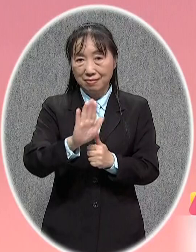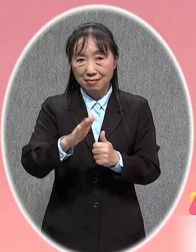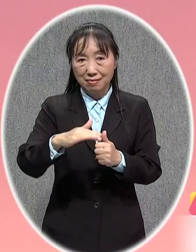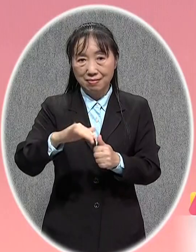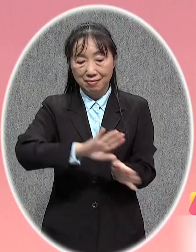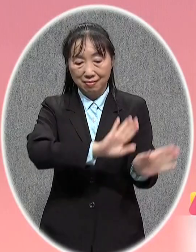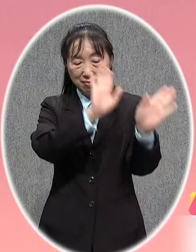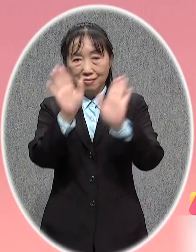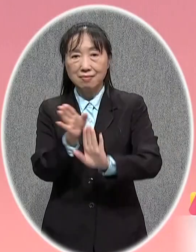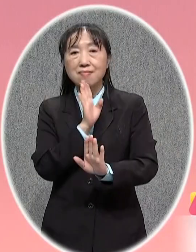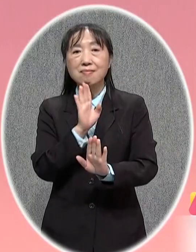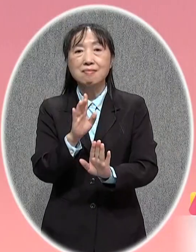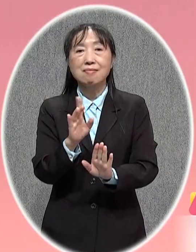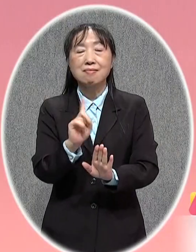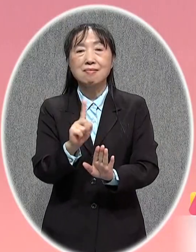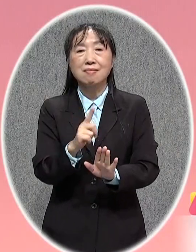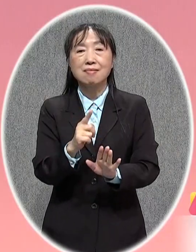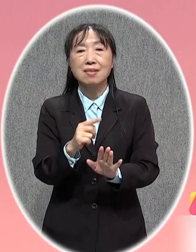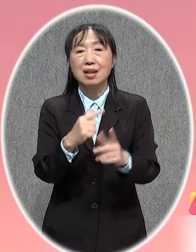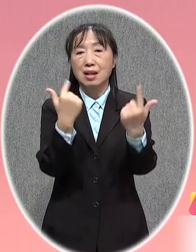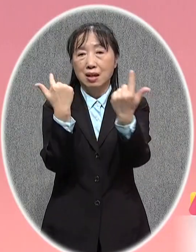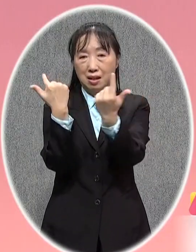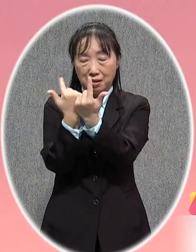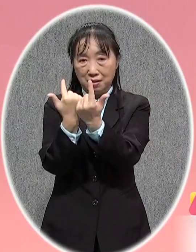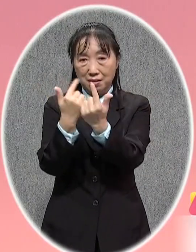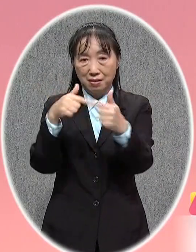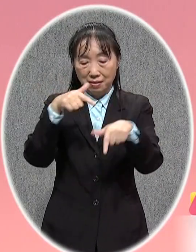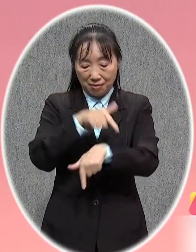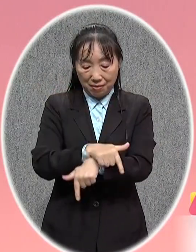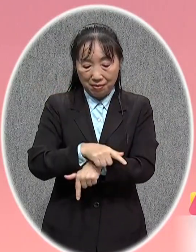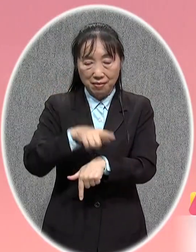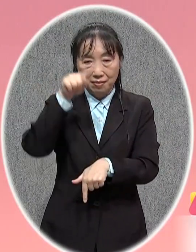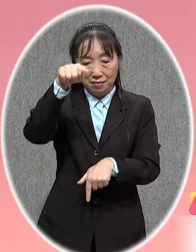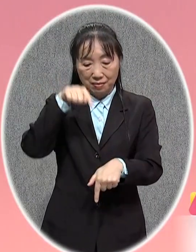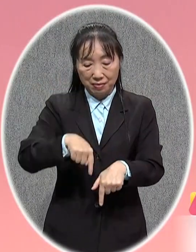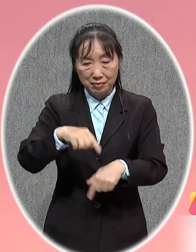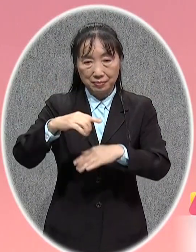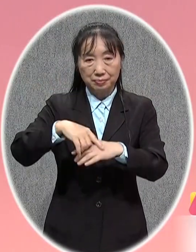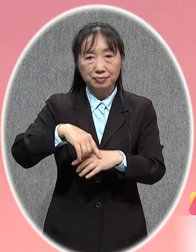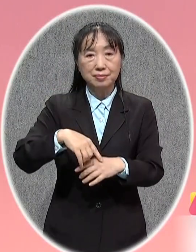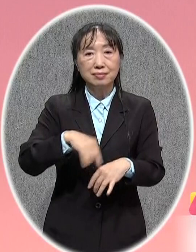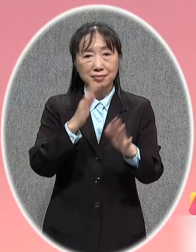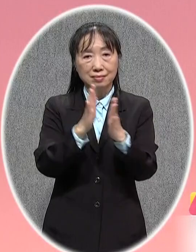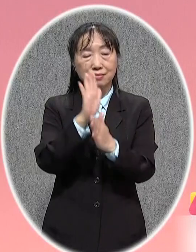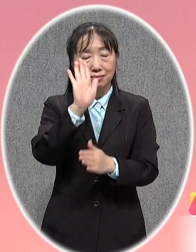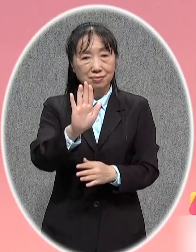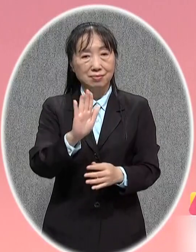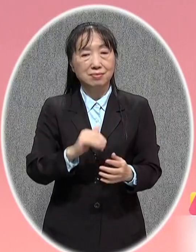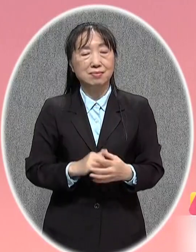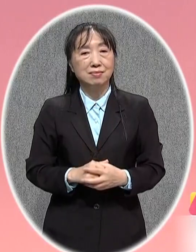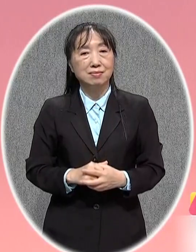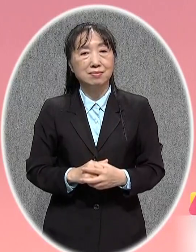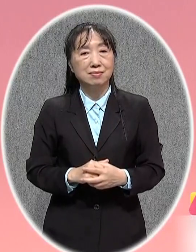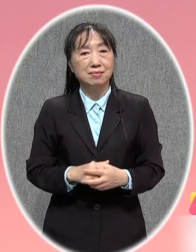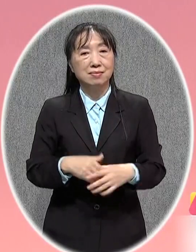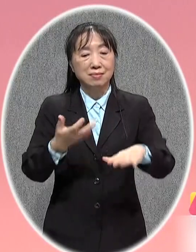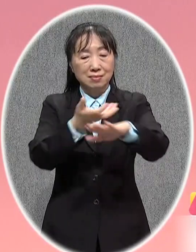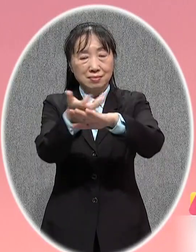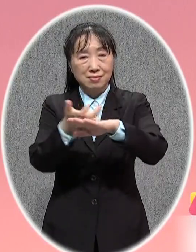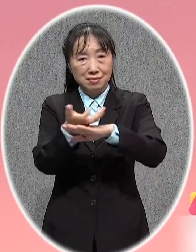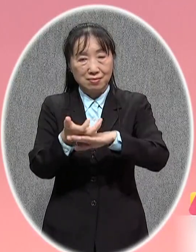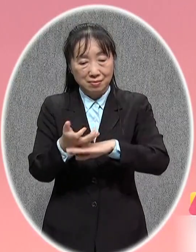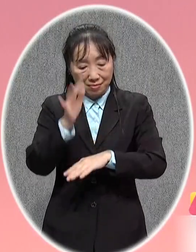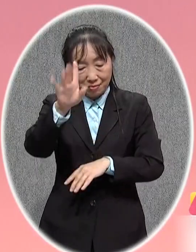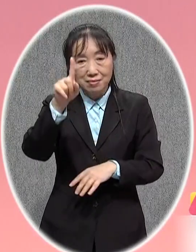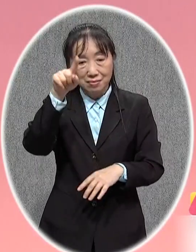从最远的从最北的许厝港一直往南，它都有间断的都有这个藻礁的露头出